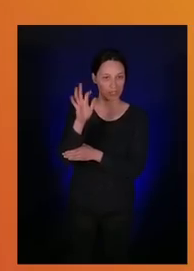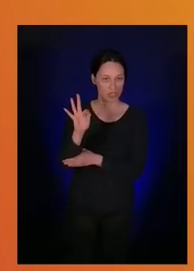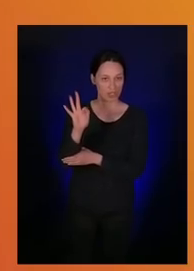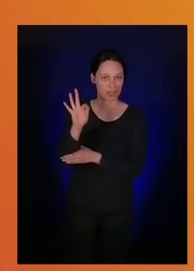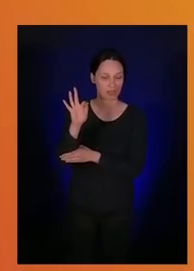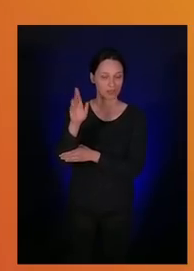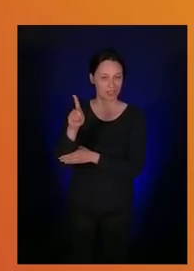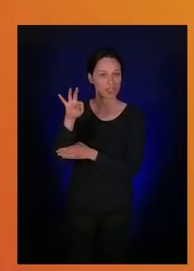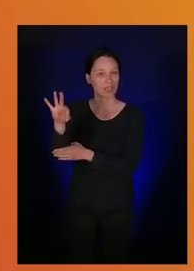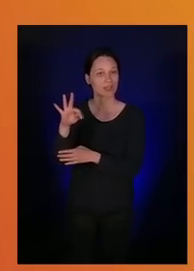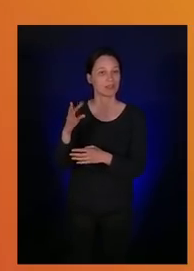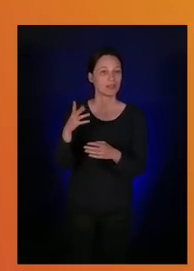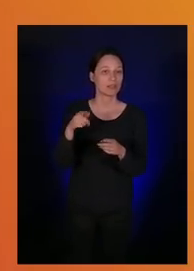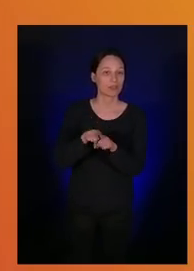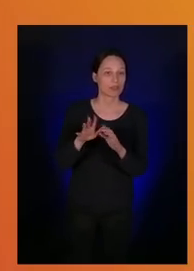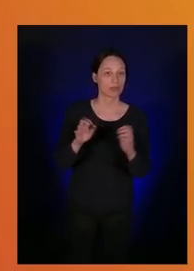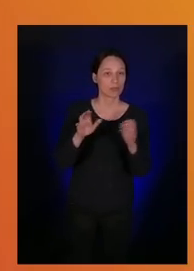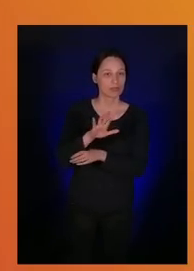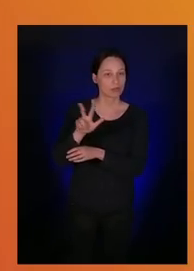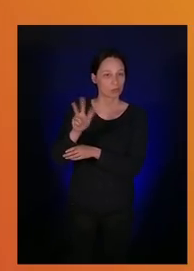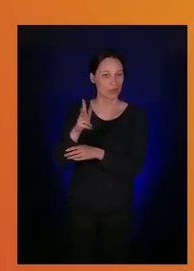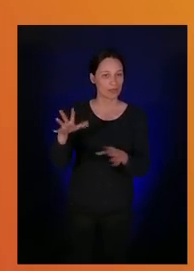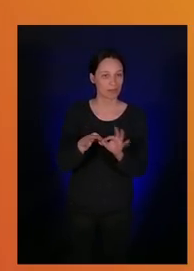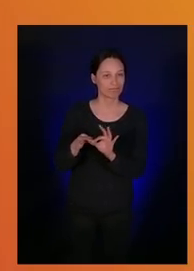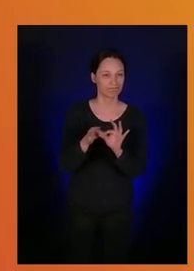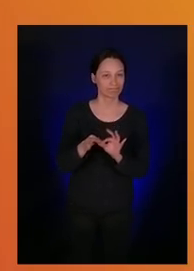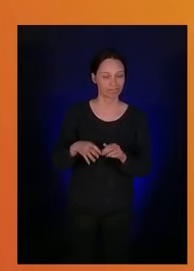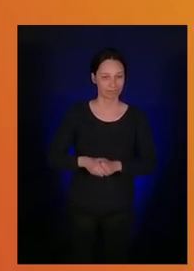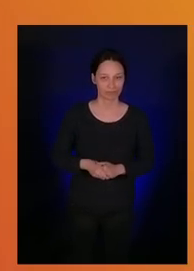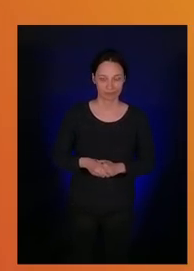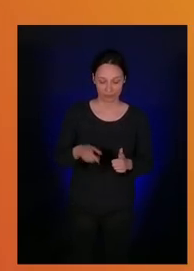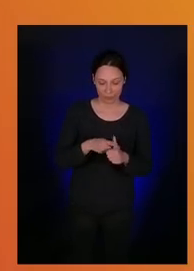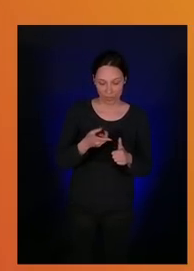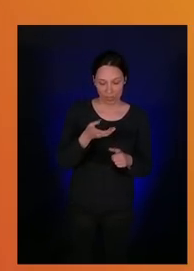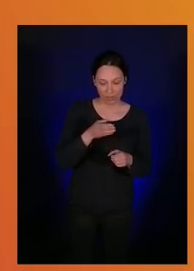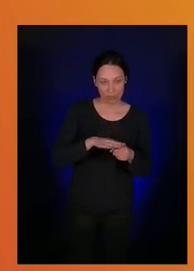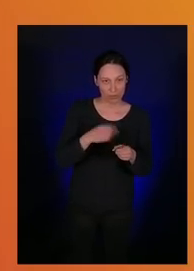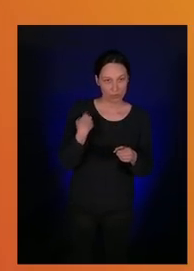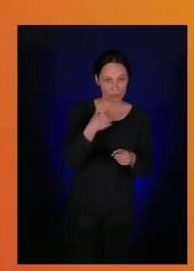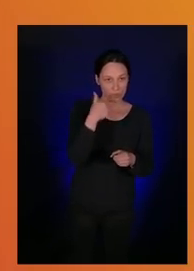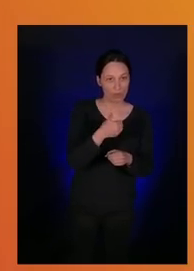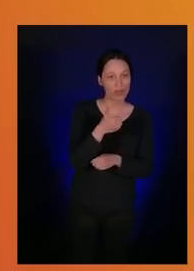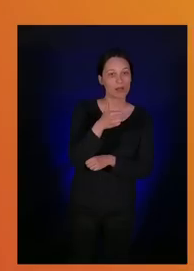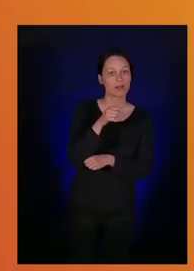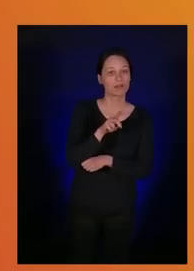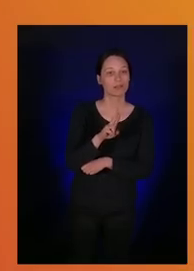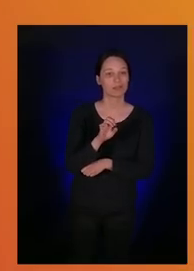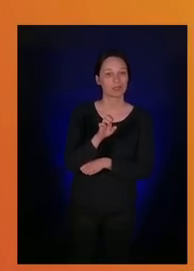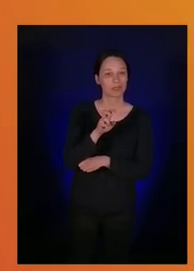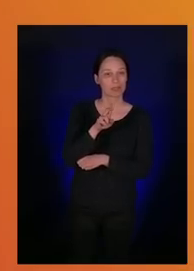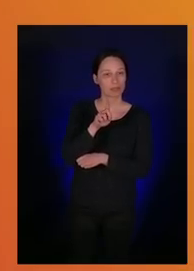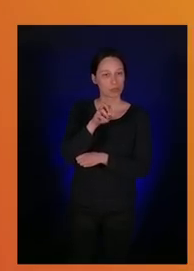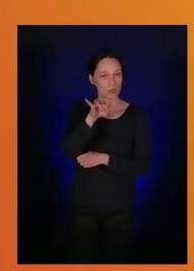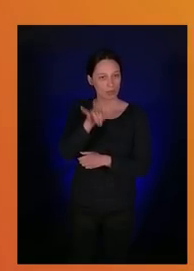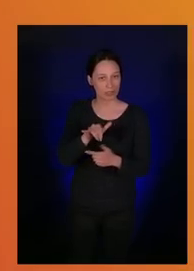Merci Bettina. Donc au micro numéro 1, Cipriano Grégory, et se prépare au micro numéro